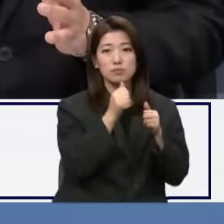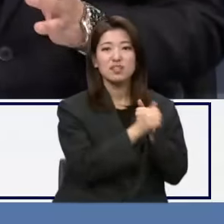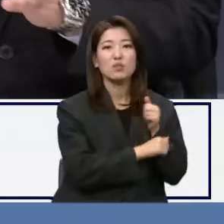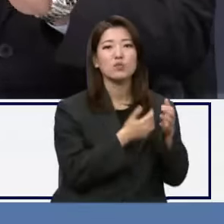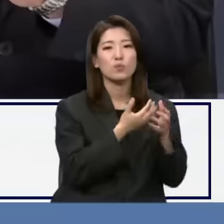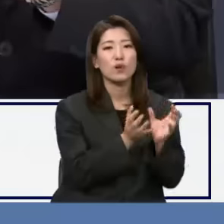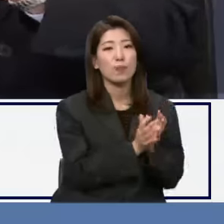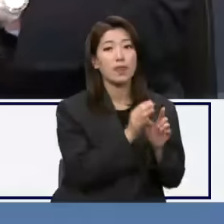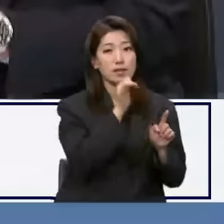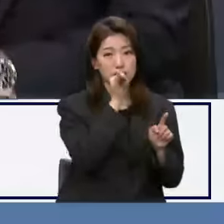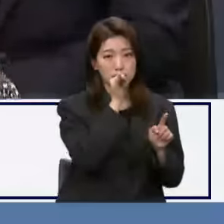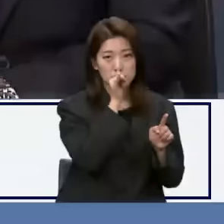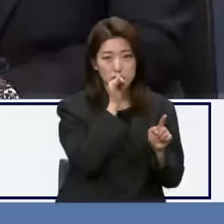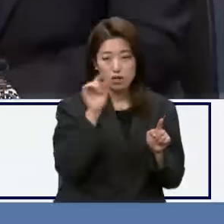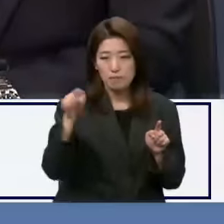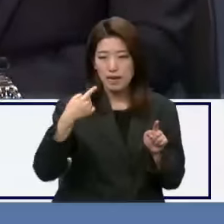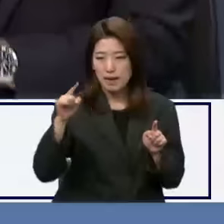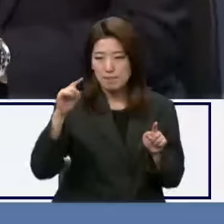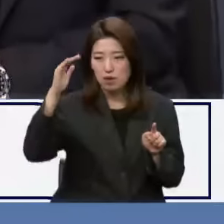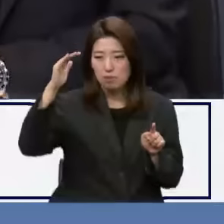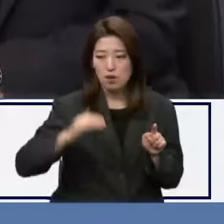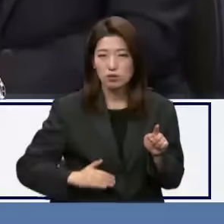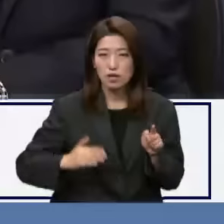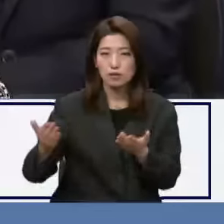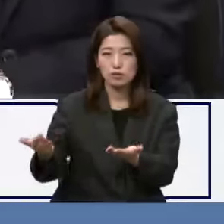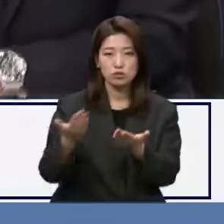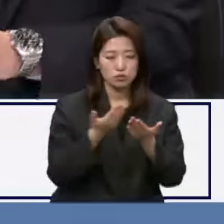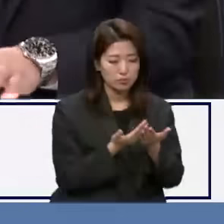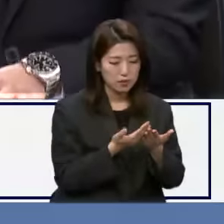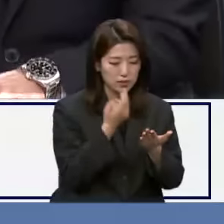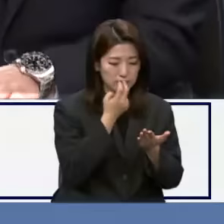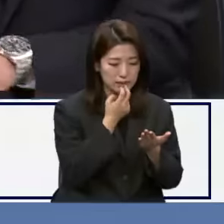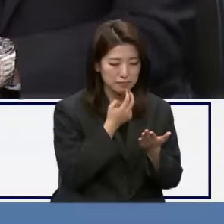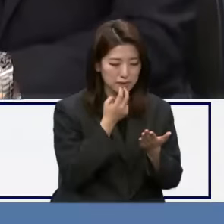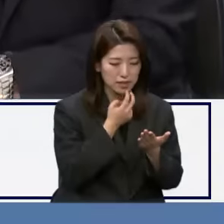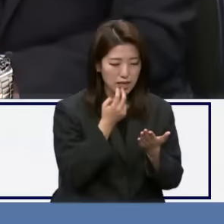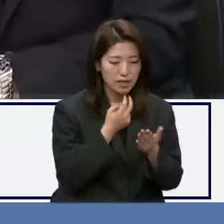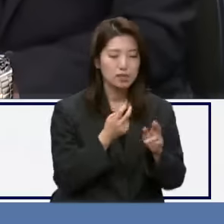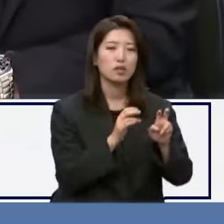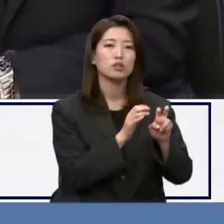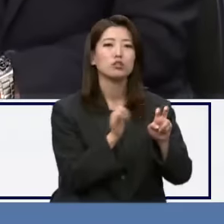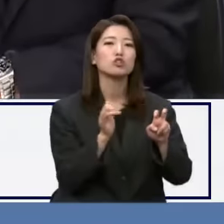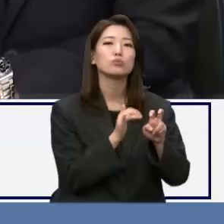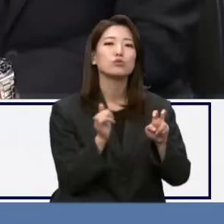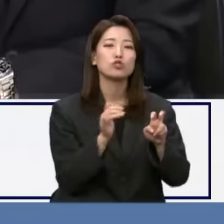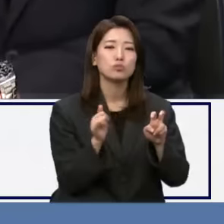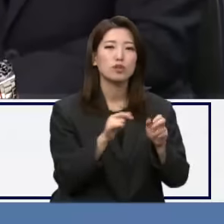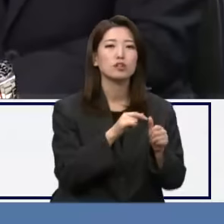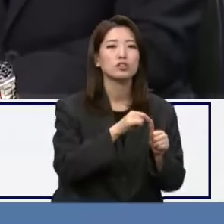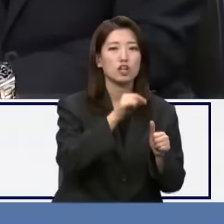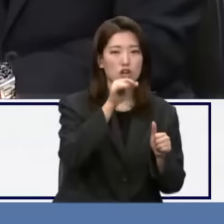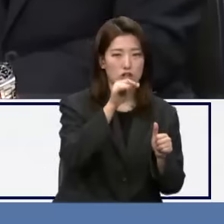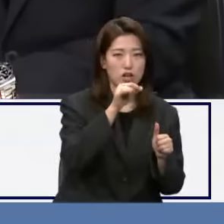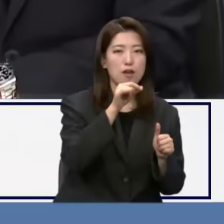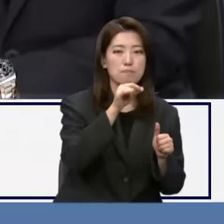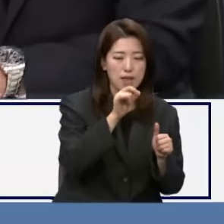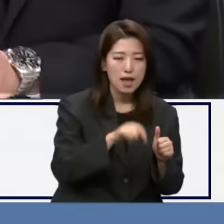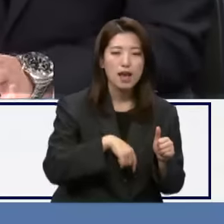만들어져서 20분을 고릅니다 20분을 대상으로 국민과 당원들이 순위 투표를